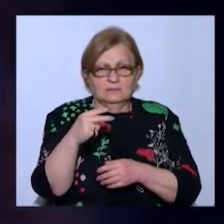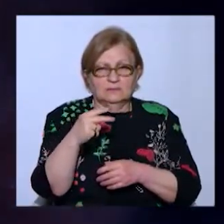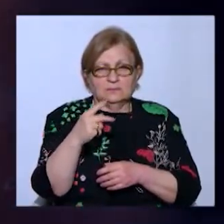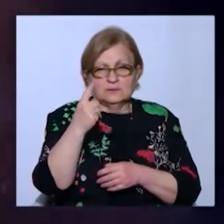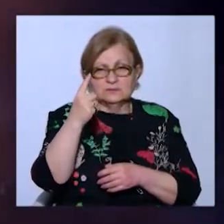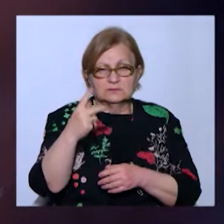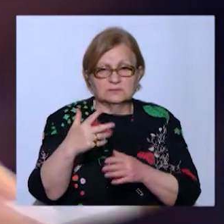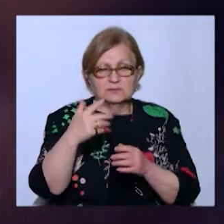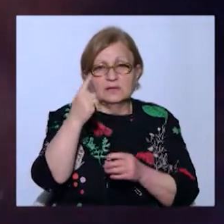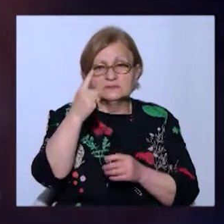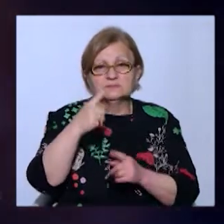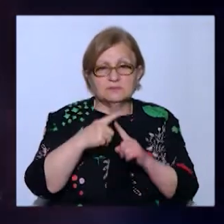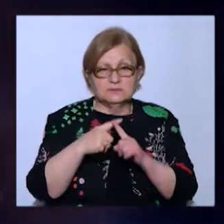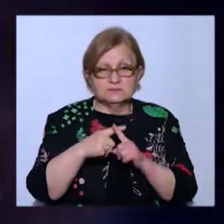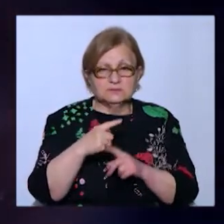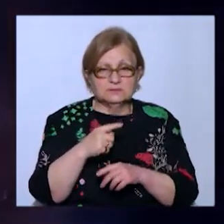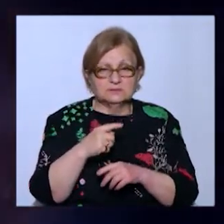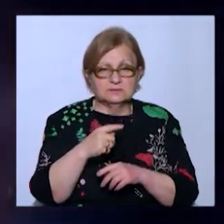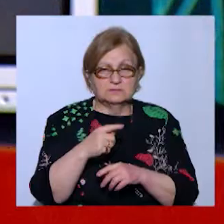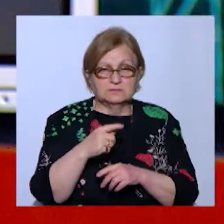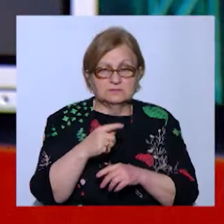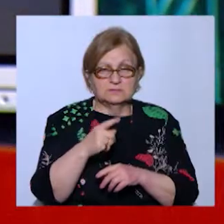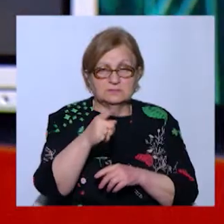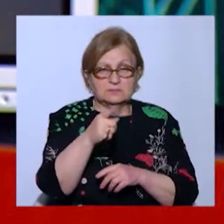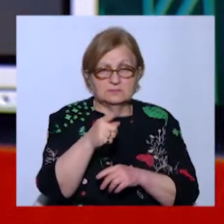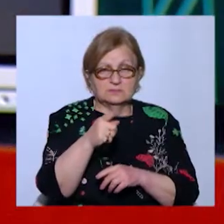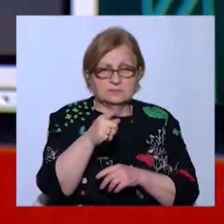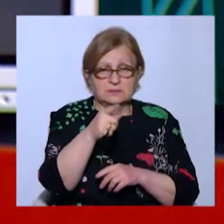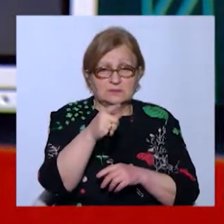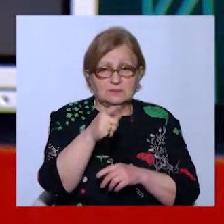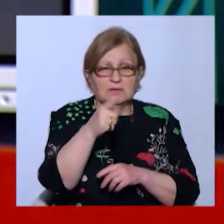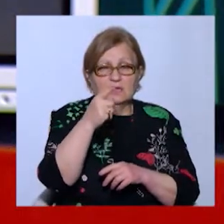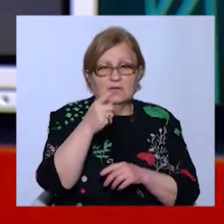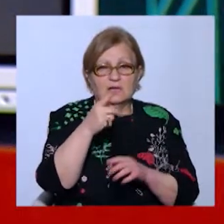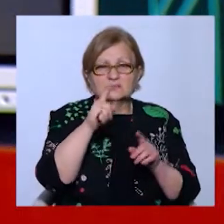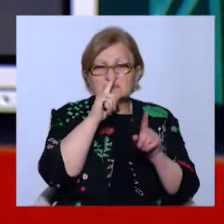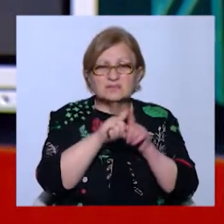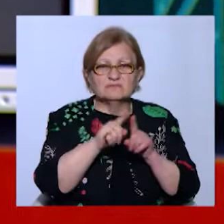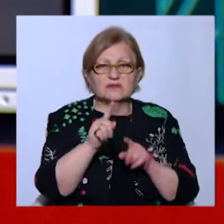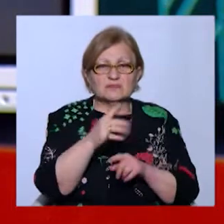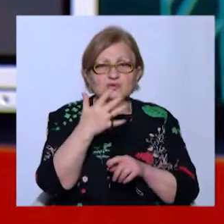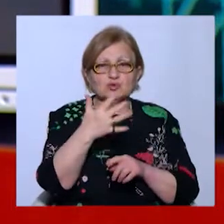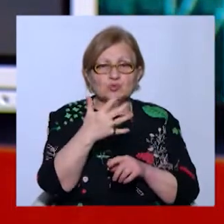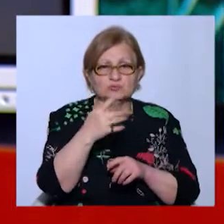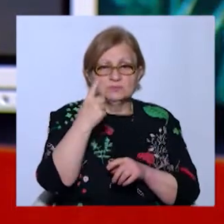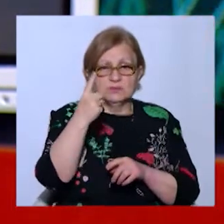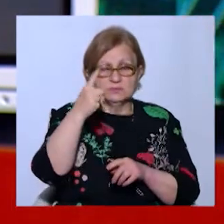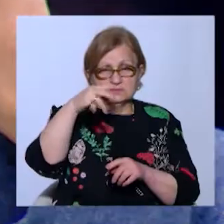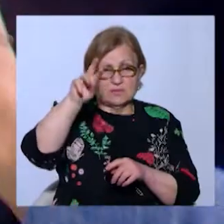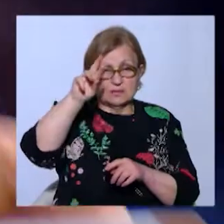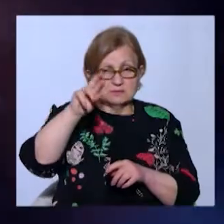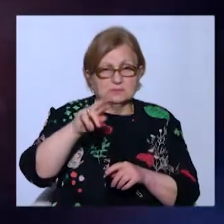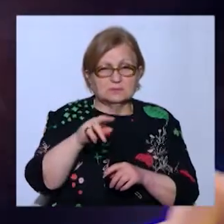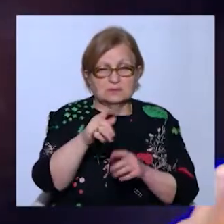1-მე x-ეც. მოგეხსენებათ, 0.2 ეს 1/5, ანუ 5-ის მინუს 1 ხარისხია და აი ესეთნაირად თუ